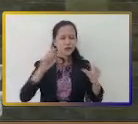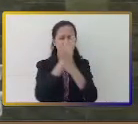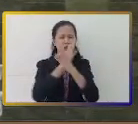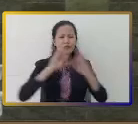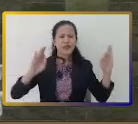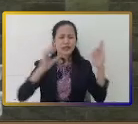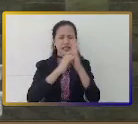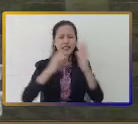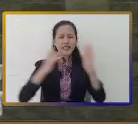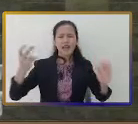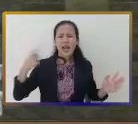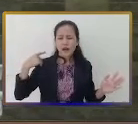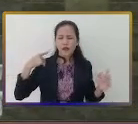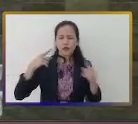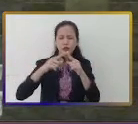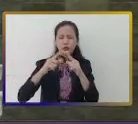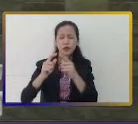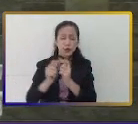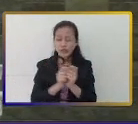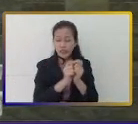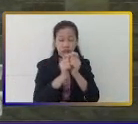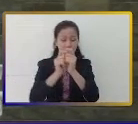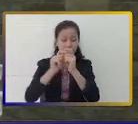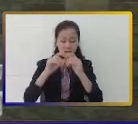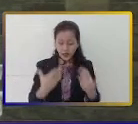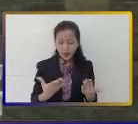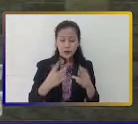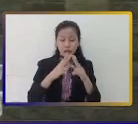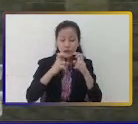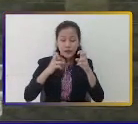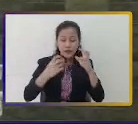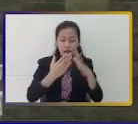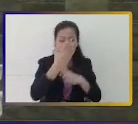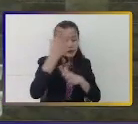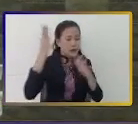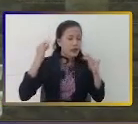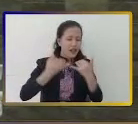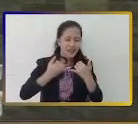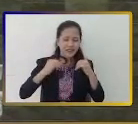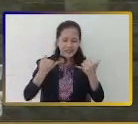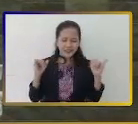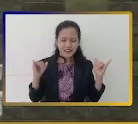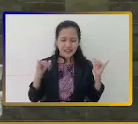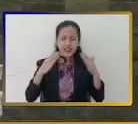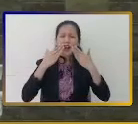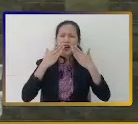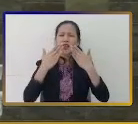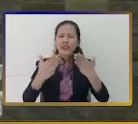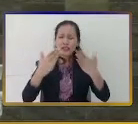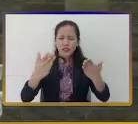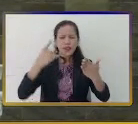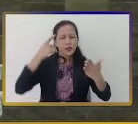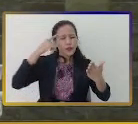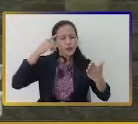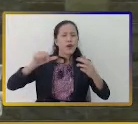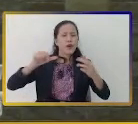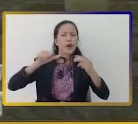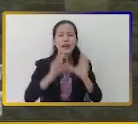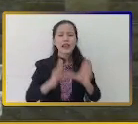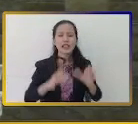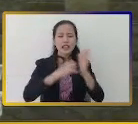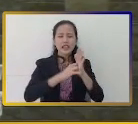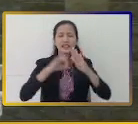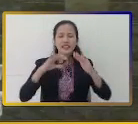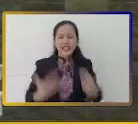kami para magtipon at magsama-sama ngayong umaga, Panginoon. Lord, we thank you for the privilege, Panginoon, na muli ay makapakinig